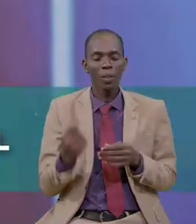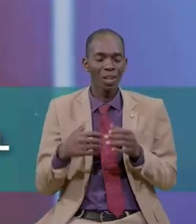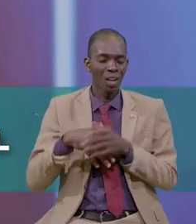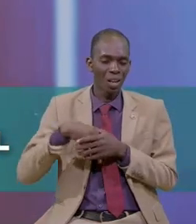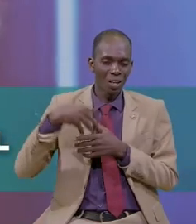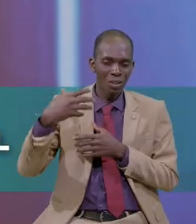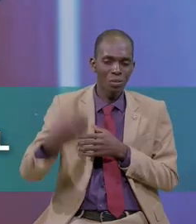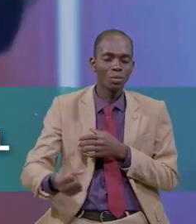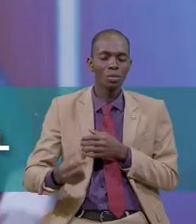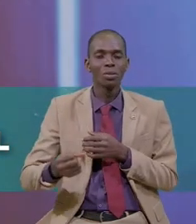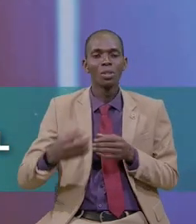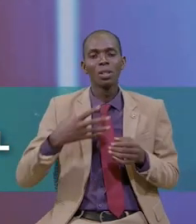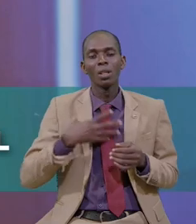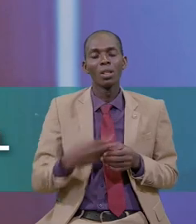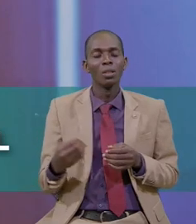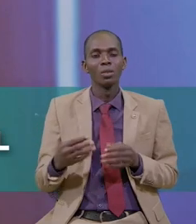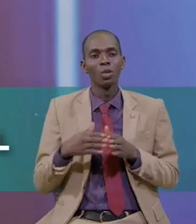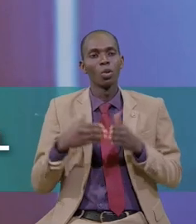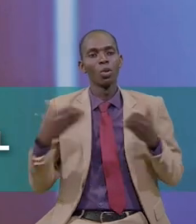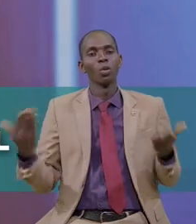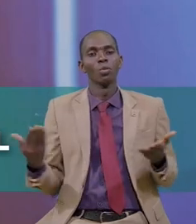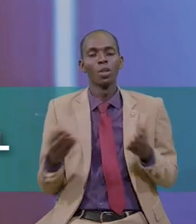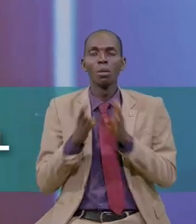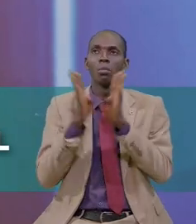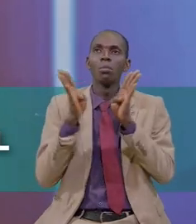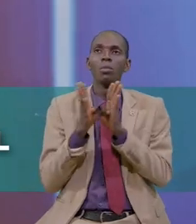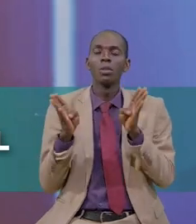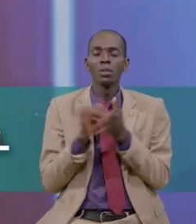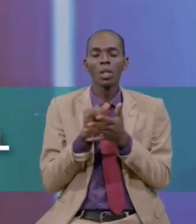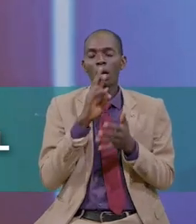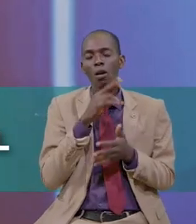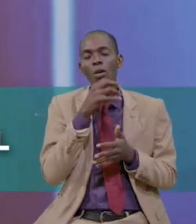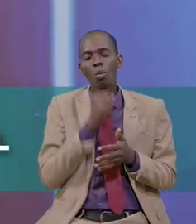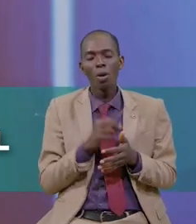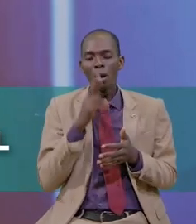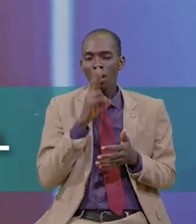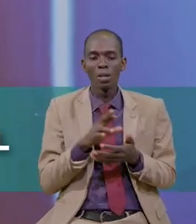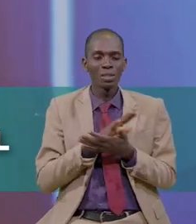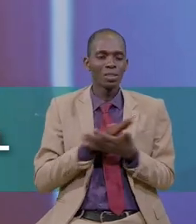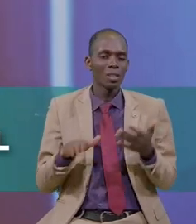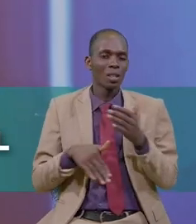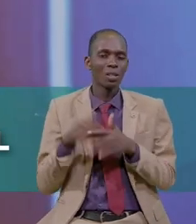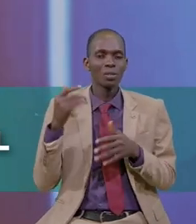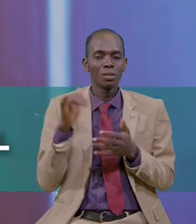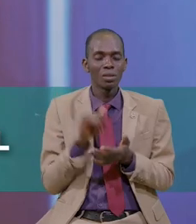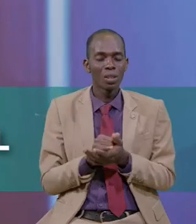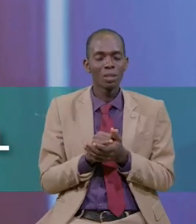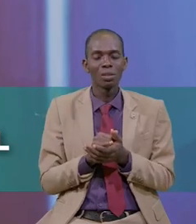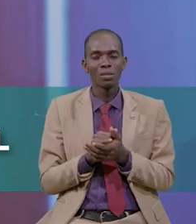Toutes les branches extérieures du péché sont balayées. Tu es sanctifié. La racine de la nature